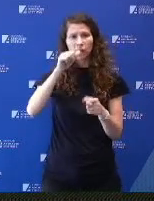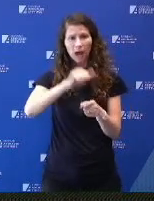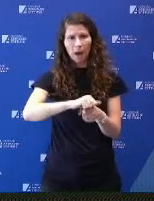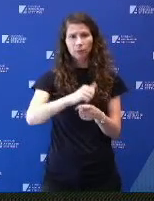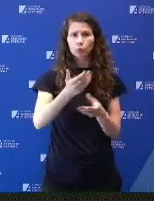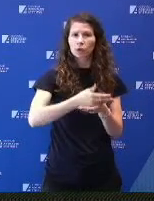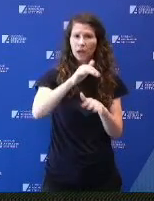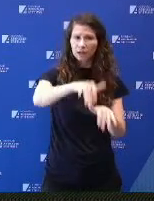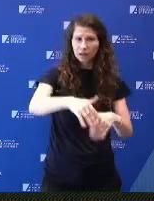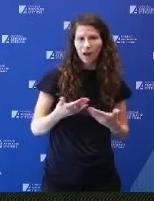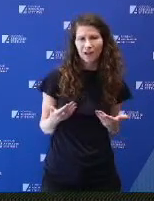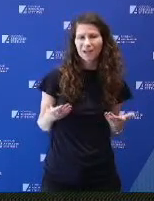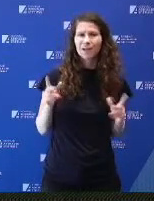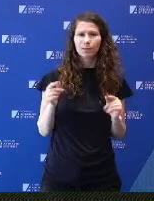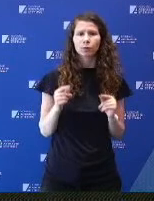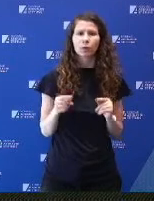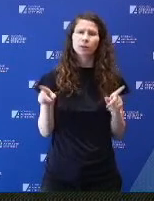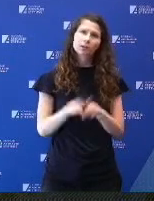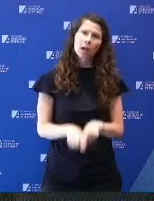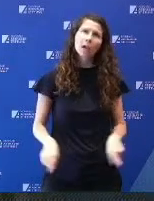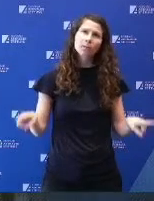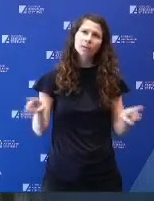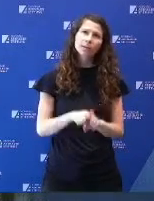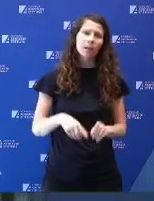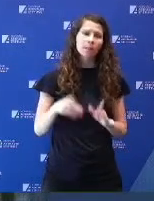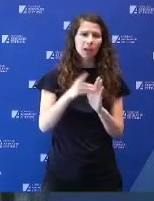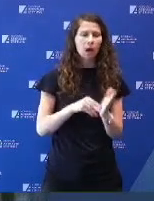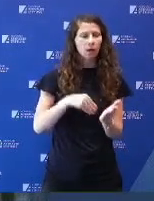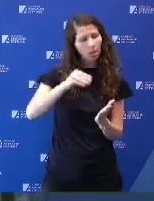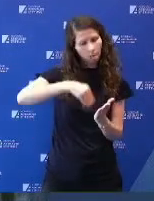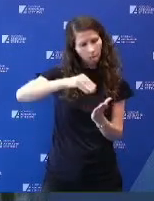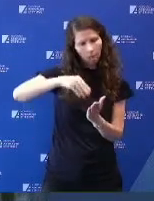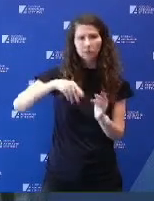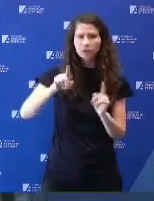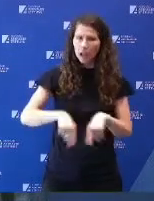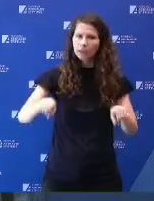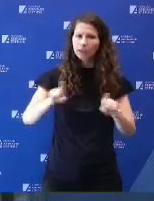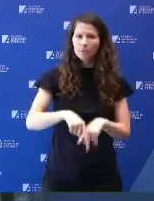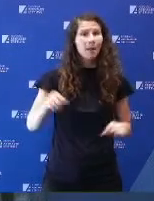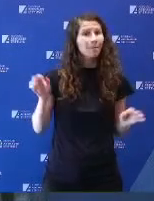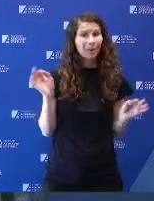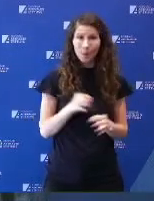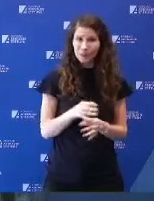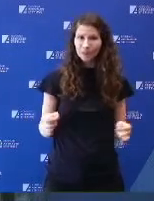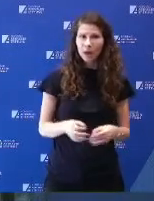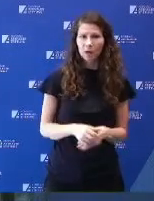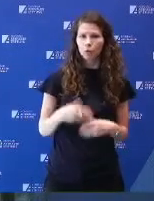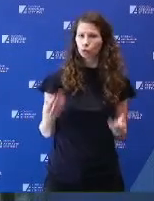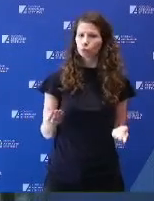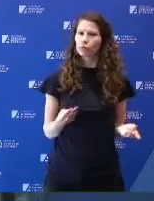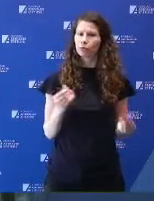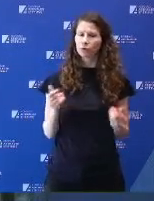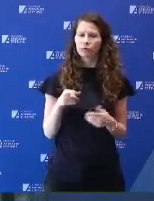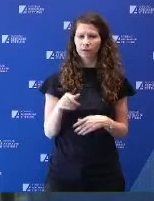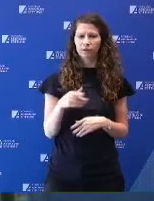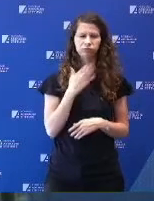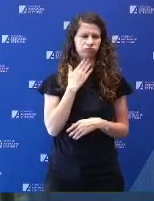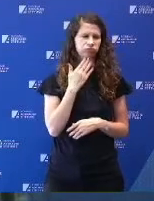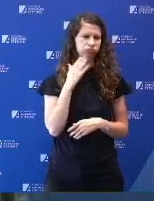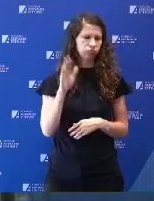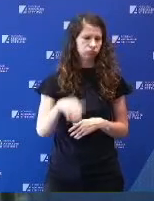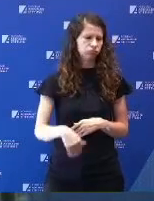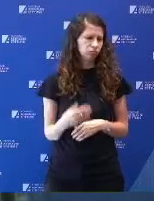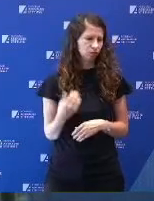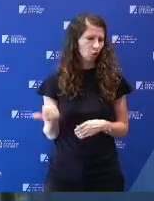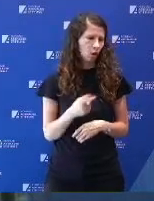heißt, wir werden nicht immer wieder die gleichen Daten ausfüllen müssen. Und das klingt gar nicht sexy oder wie was Riesengroßes, aber es ist was